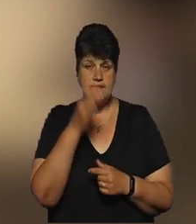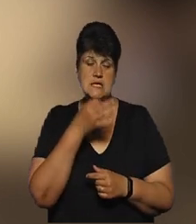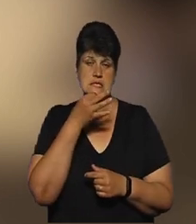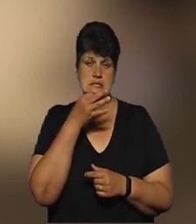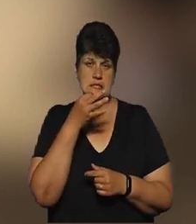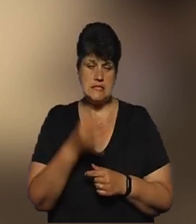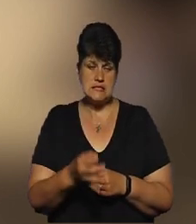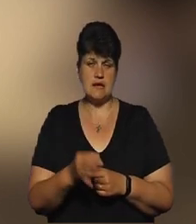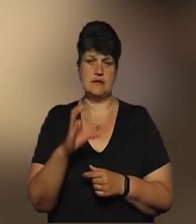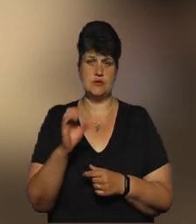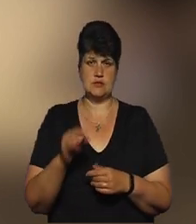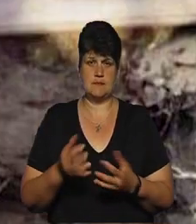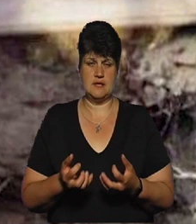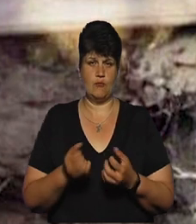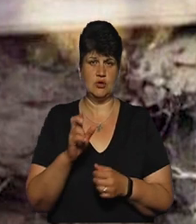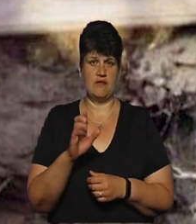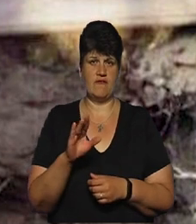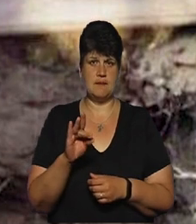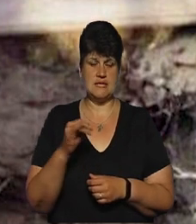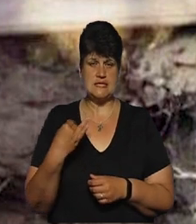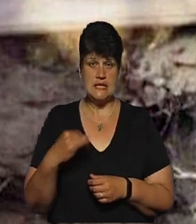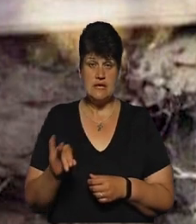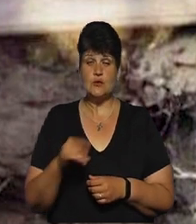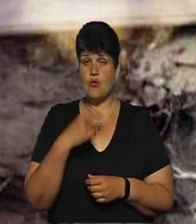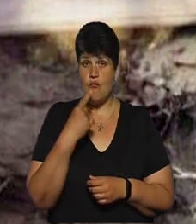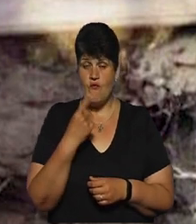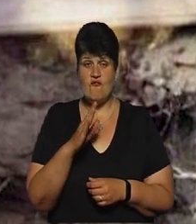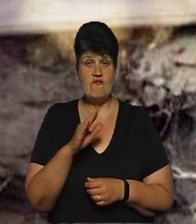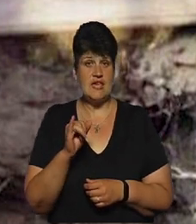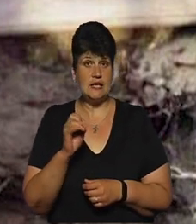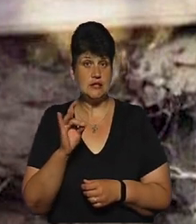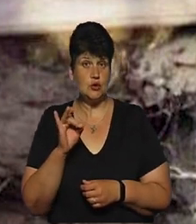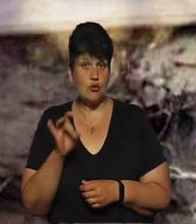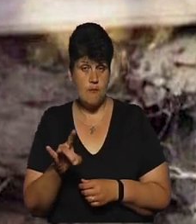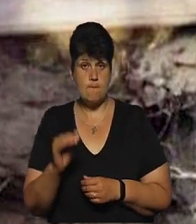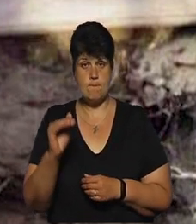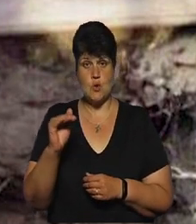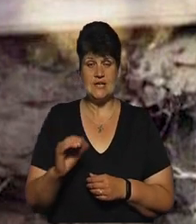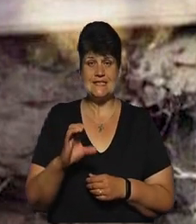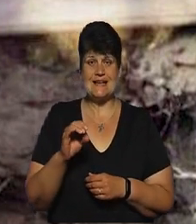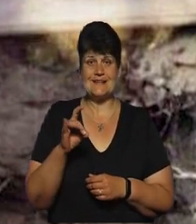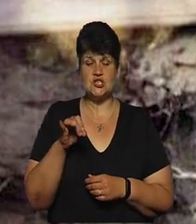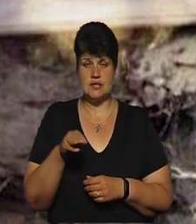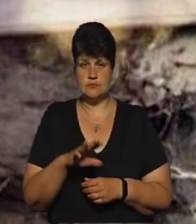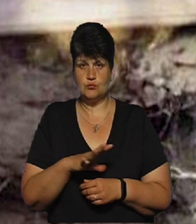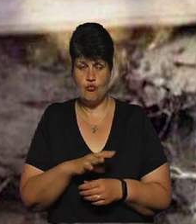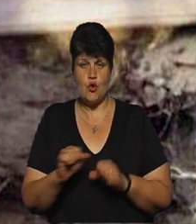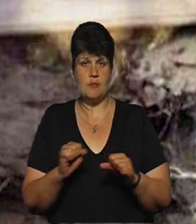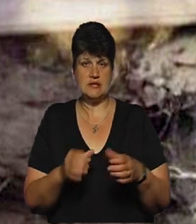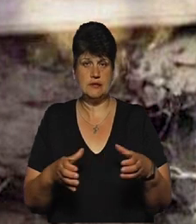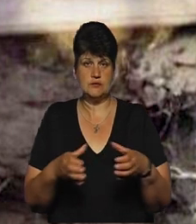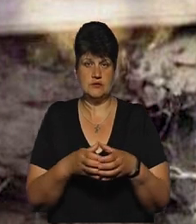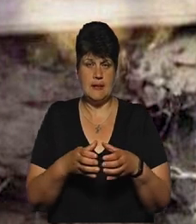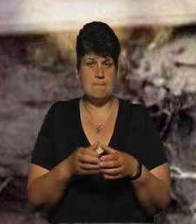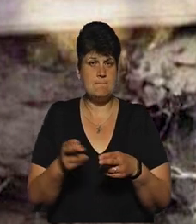та соцпідтримки Богдан Вербіцький. За його словами, Віктор Росінчук, молодший сержант, був командиром відділення безпілотних